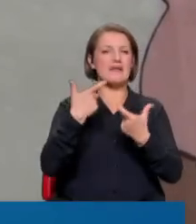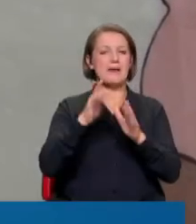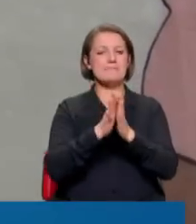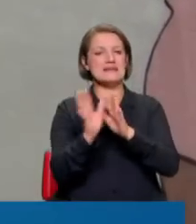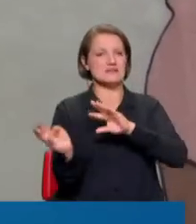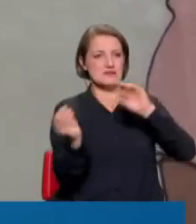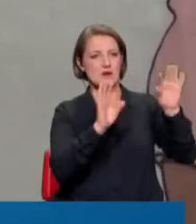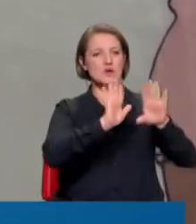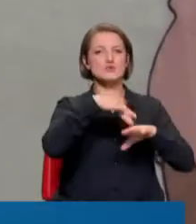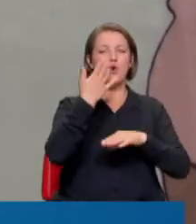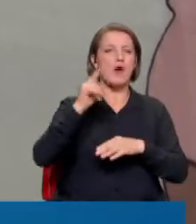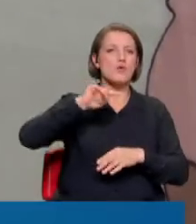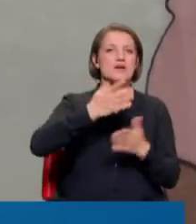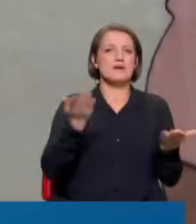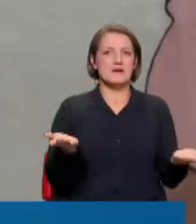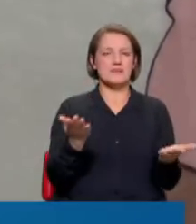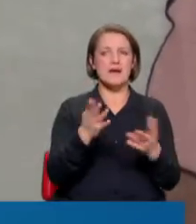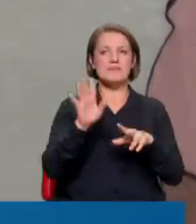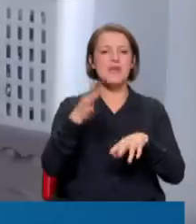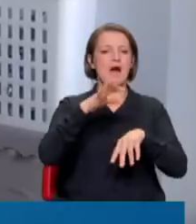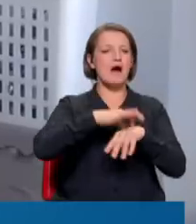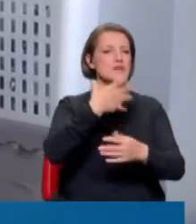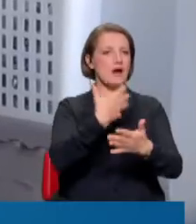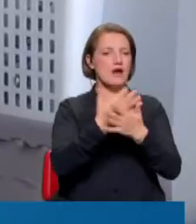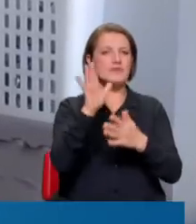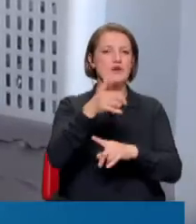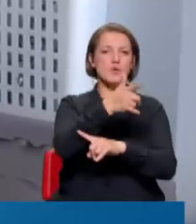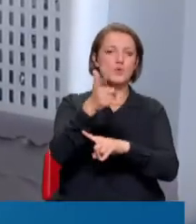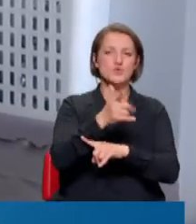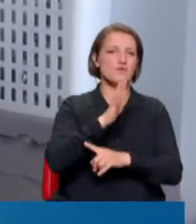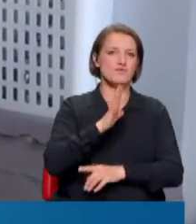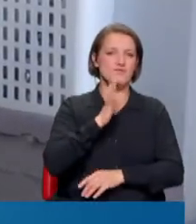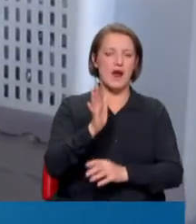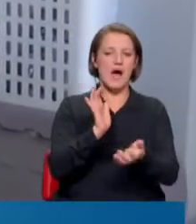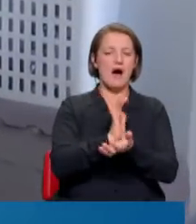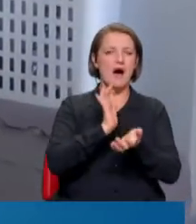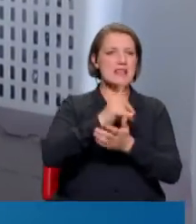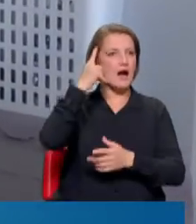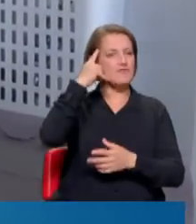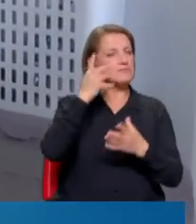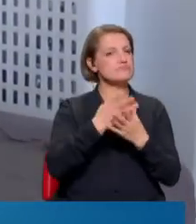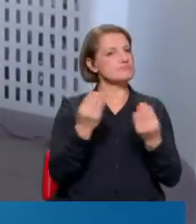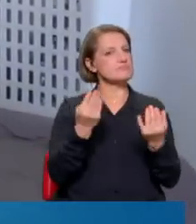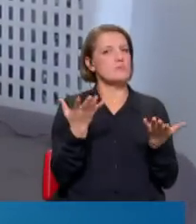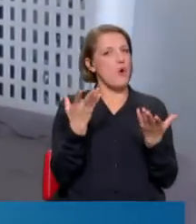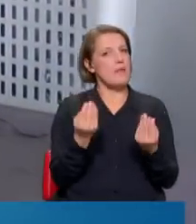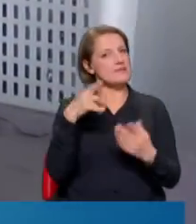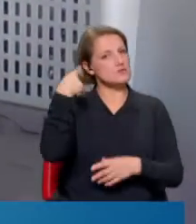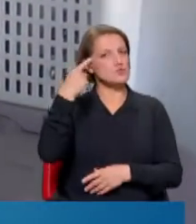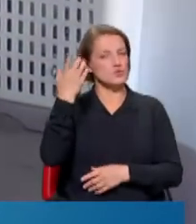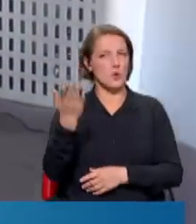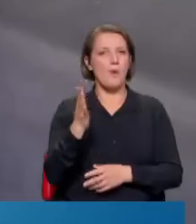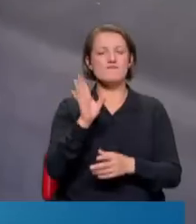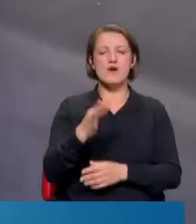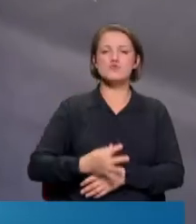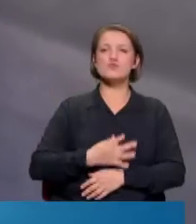sevk edildikten sonra ulaşılamadı ne Hastane kaydı ne de görüntüsü var Aile hafıza kaybı yaşıyor olabileceğini düşünüyor